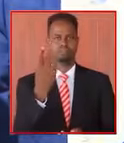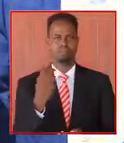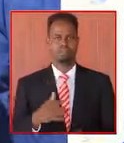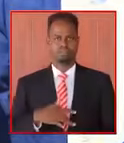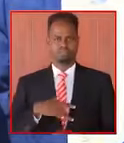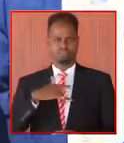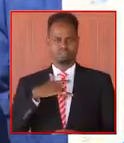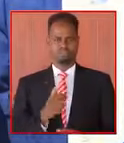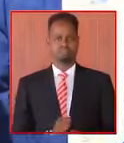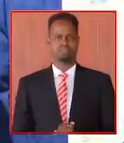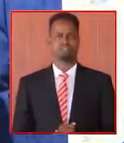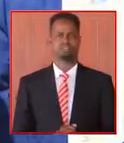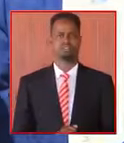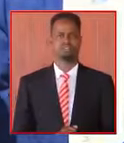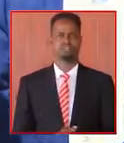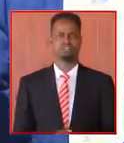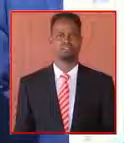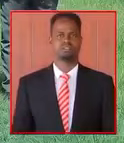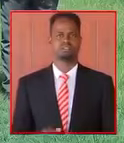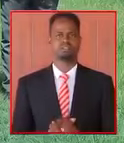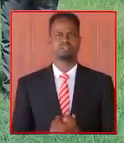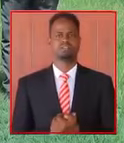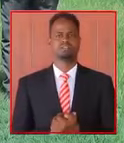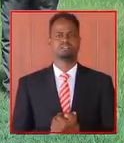runtiina dadkeenna inta badani waa dayar